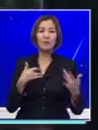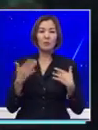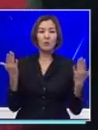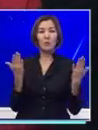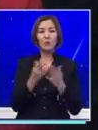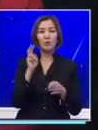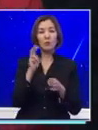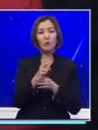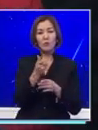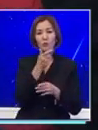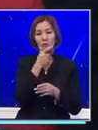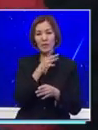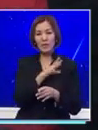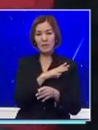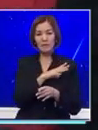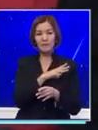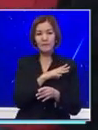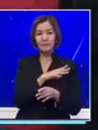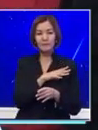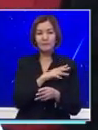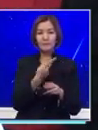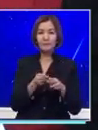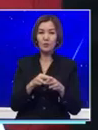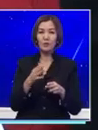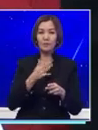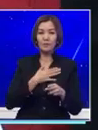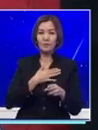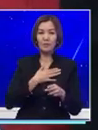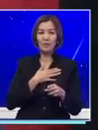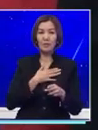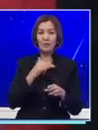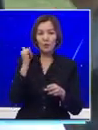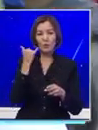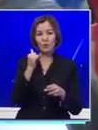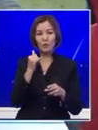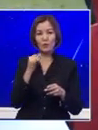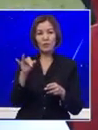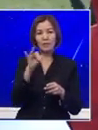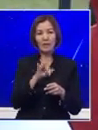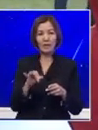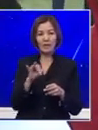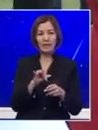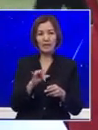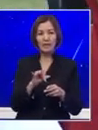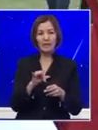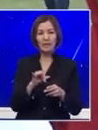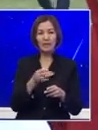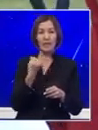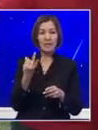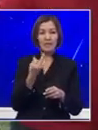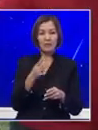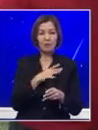келдім. Өйткені бұл біздің Шонжының тарихы, сондықтан бұл маған қызық